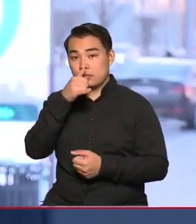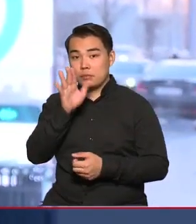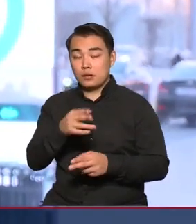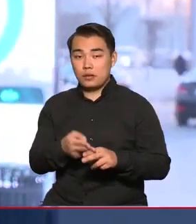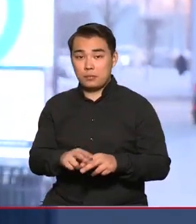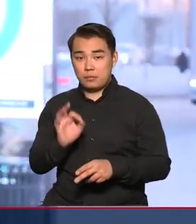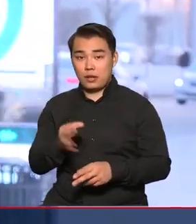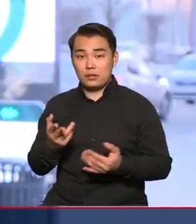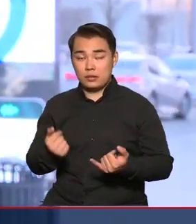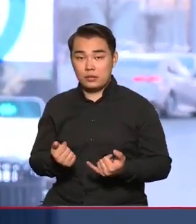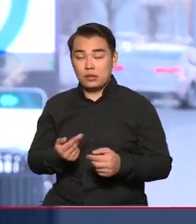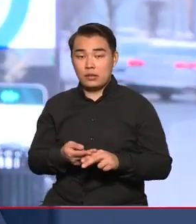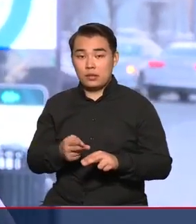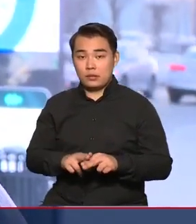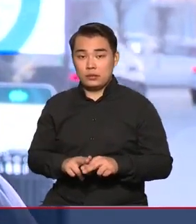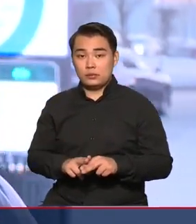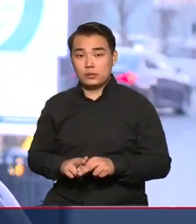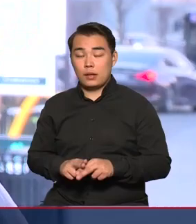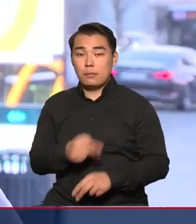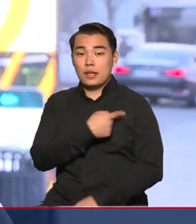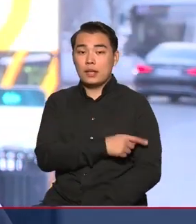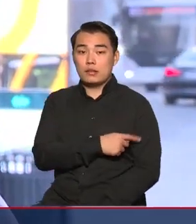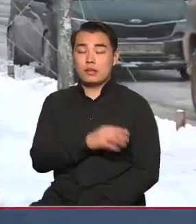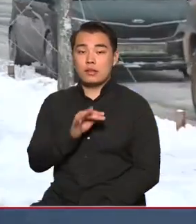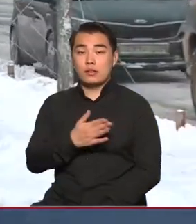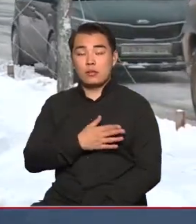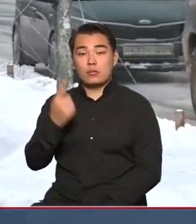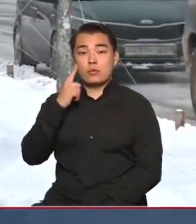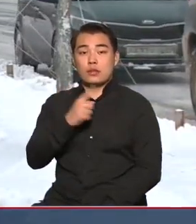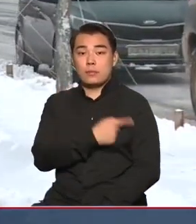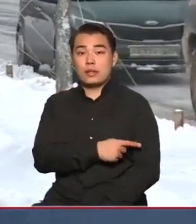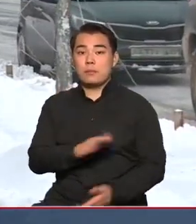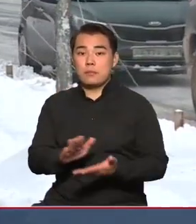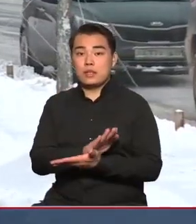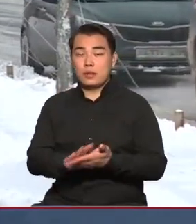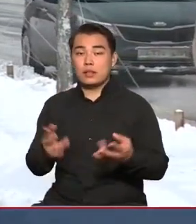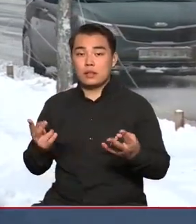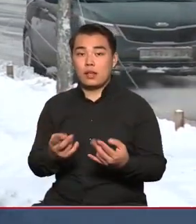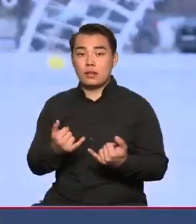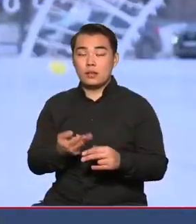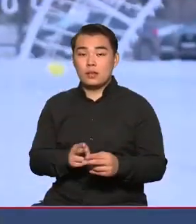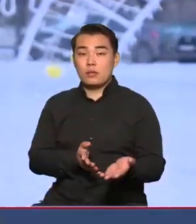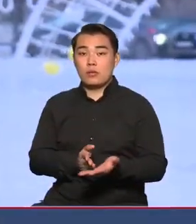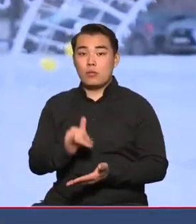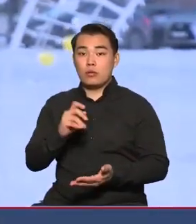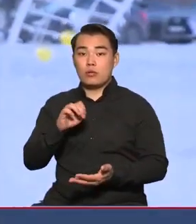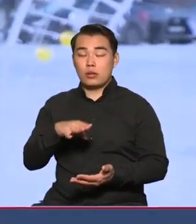Дұрыс па? Сондықтан медицина мен ойымша бесплатно болу керек. Давление бойынша